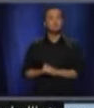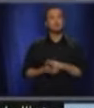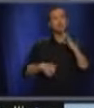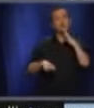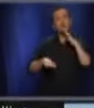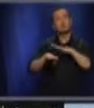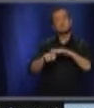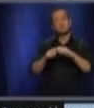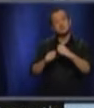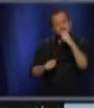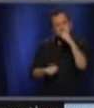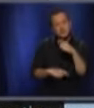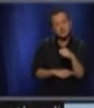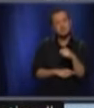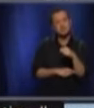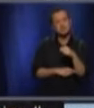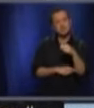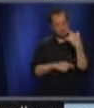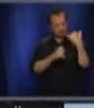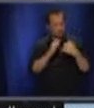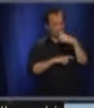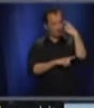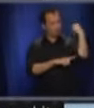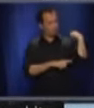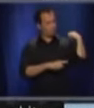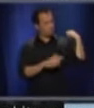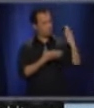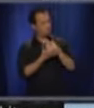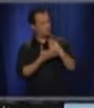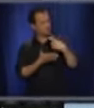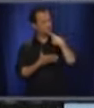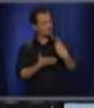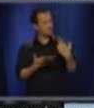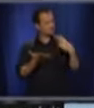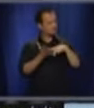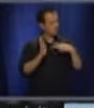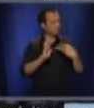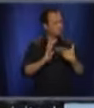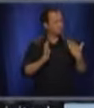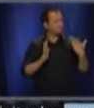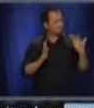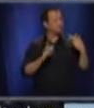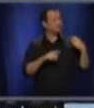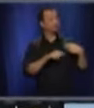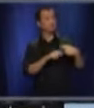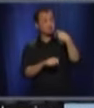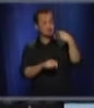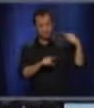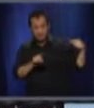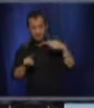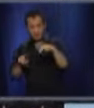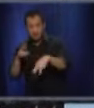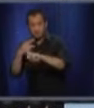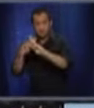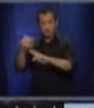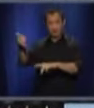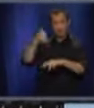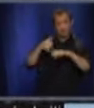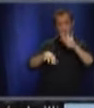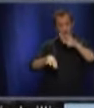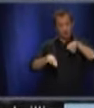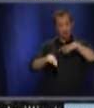dit vous-même à la fin août que vous vouliez restreindre, en fait, ramener à 48 heures les délais avant d'avoir les résultats. Ouais. C'est encore très long avant de